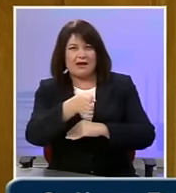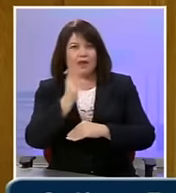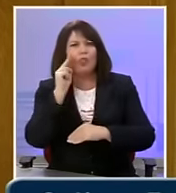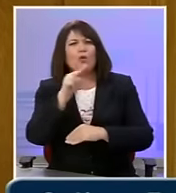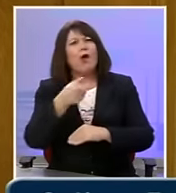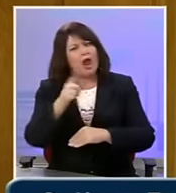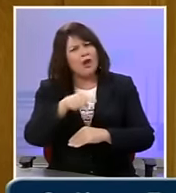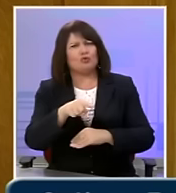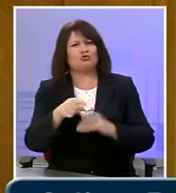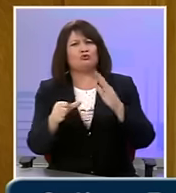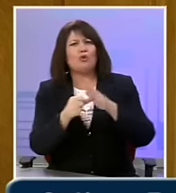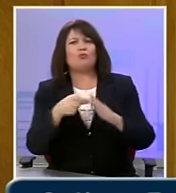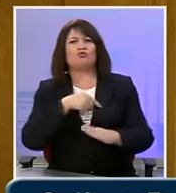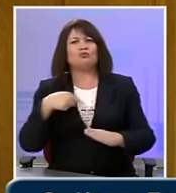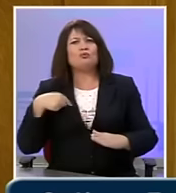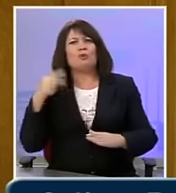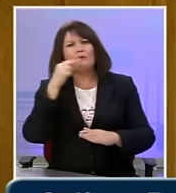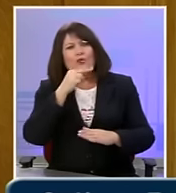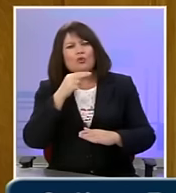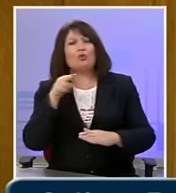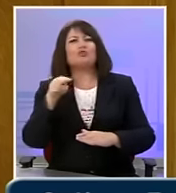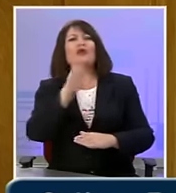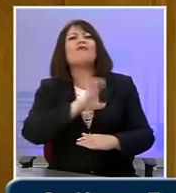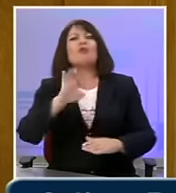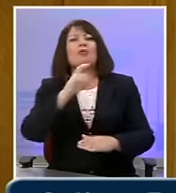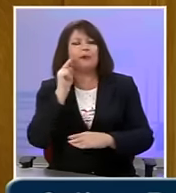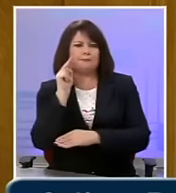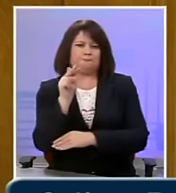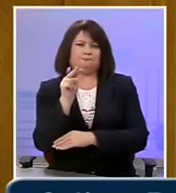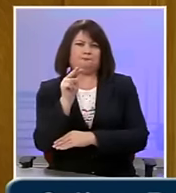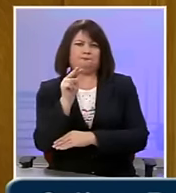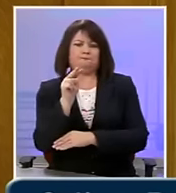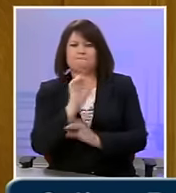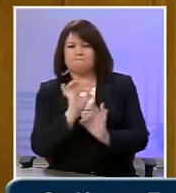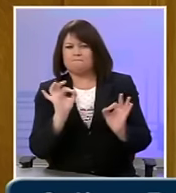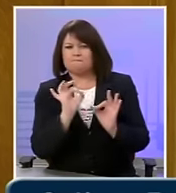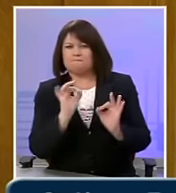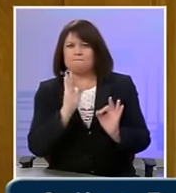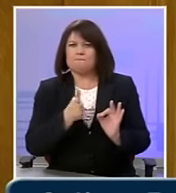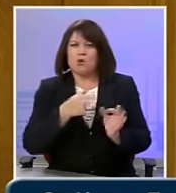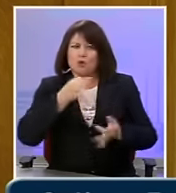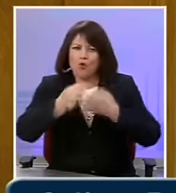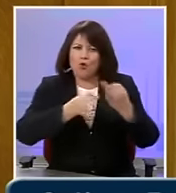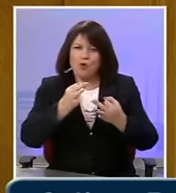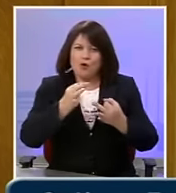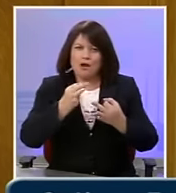συναδέλφους μου, ηγέτες, ευρωπαίους ηγέτες, και δεν ήμουν καθόλου σίγουρος θα μπορούσα να τους πείσω.